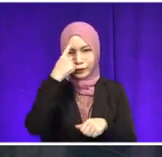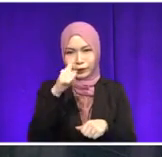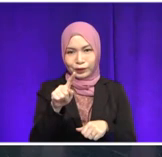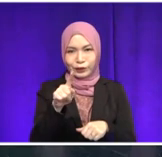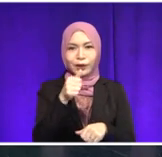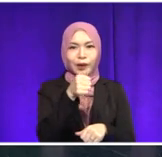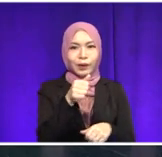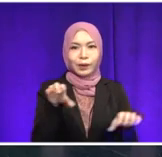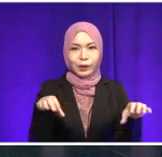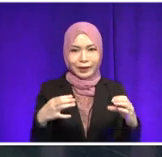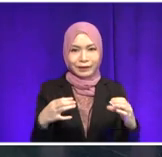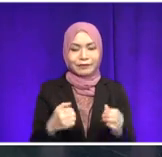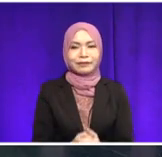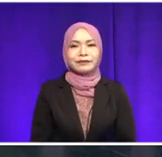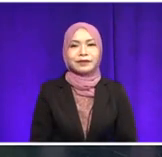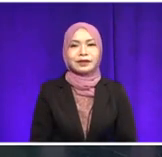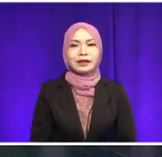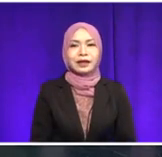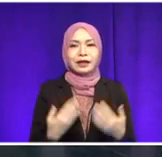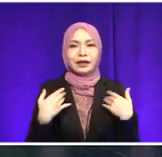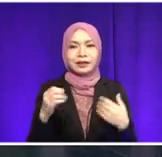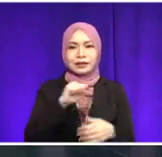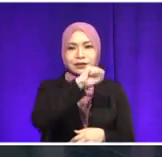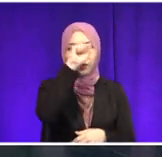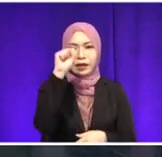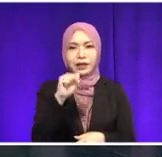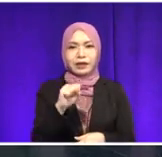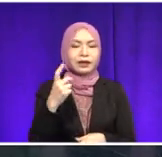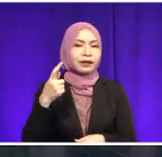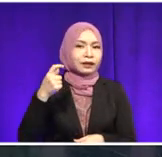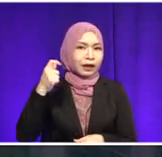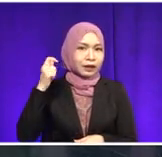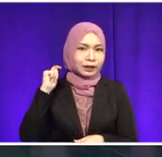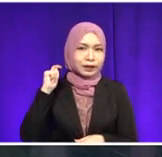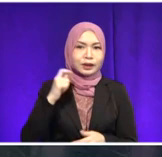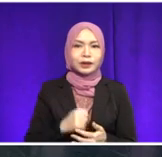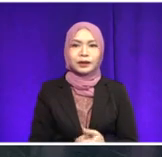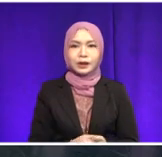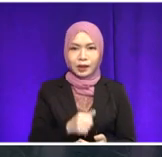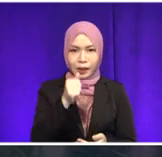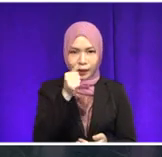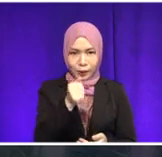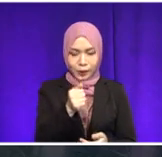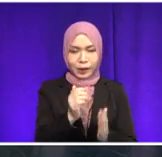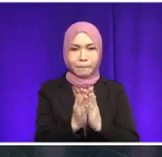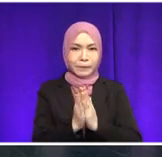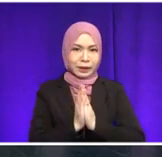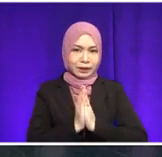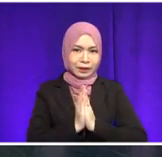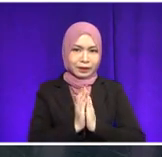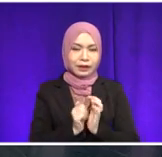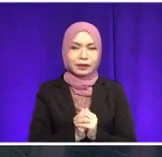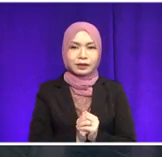tadi situasi Irfan untuk mereka bentuk sebuah produk ataupun Informa minta kami kumpulan